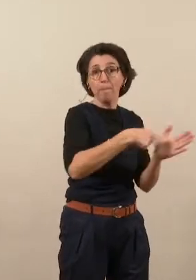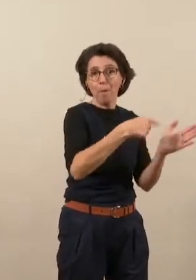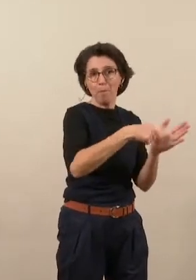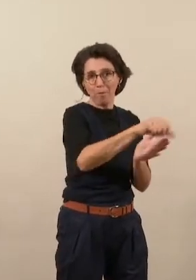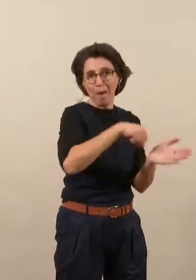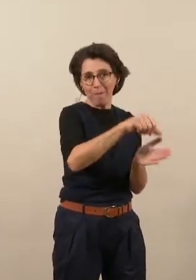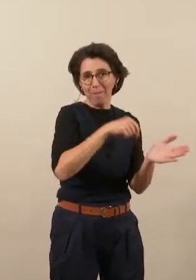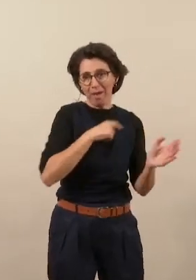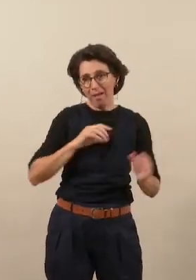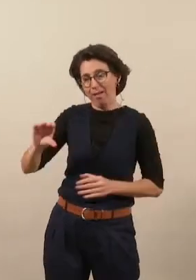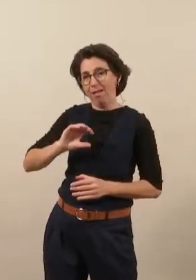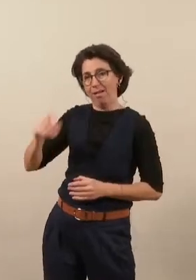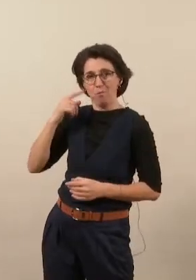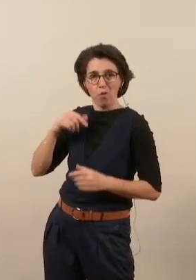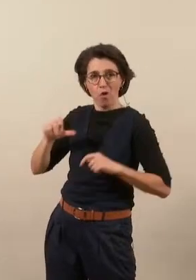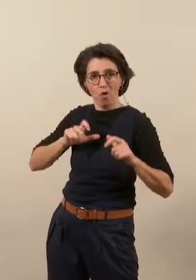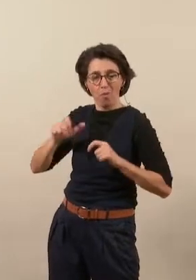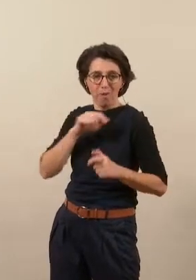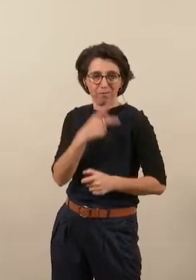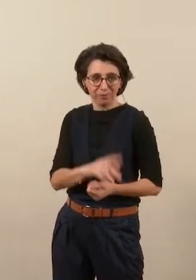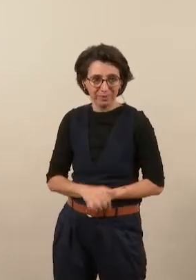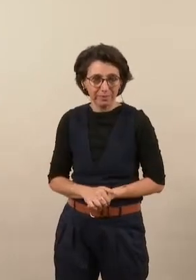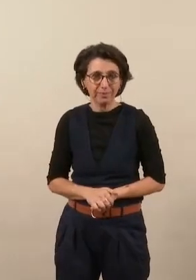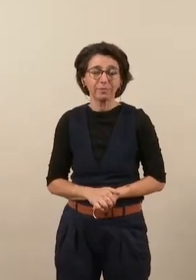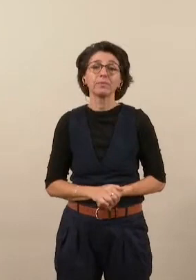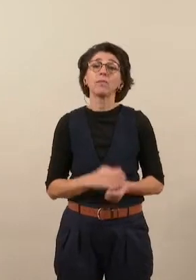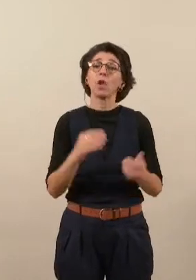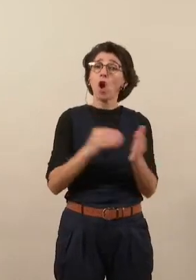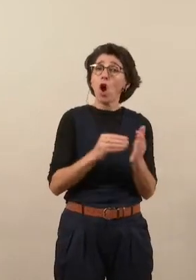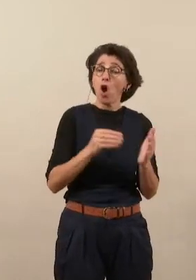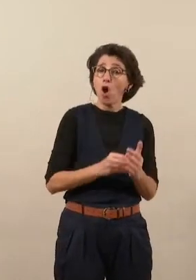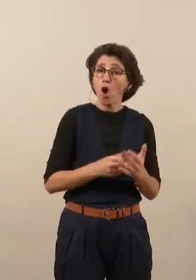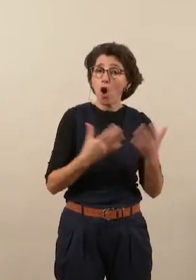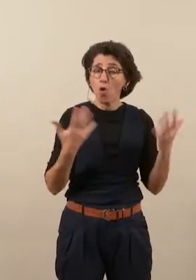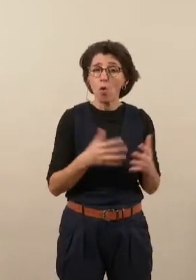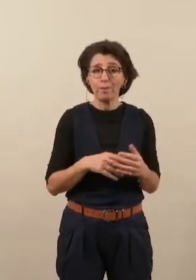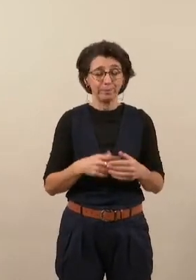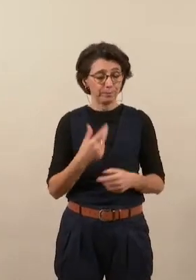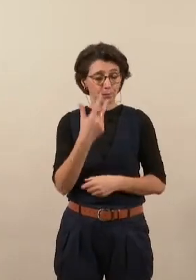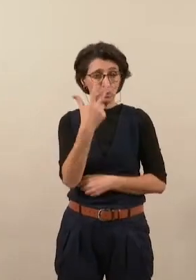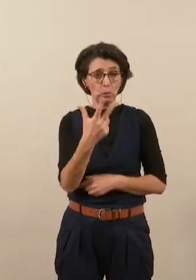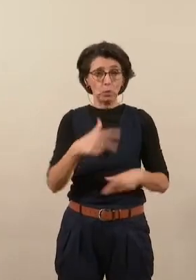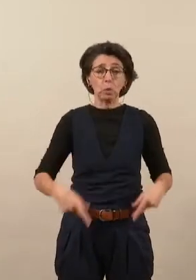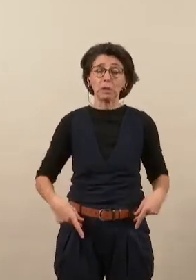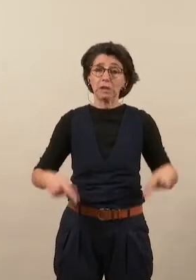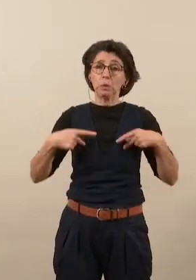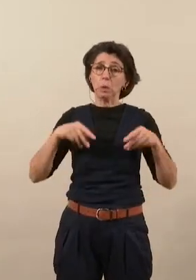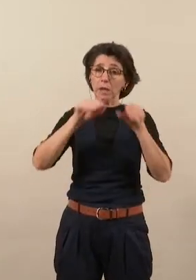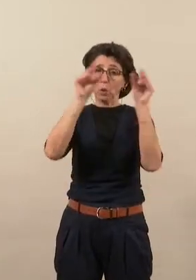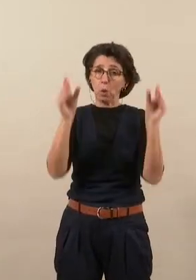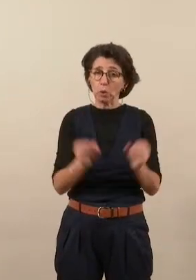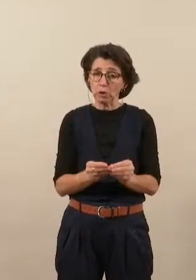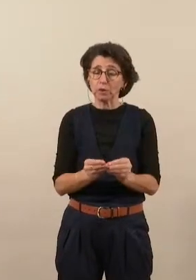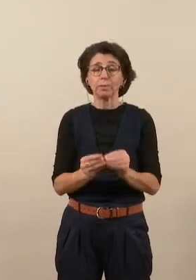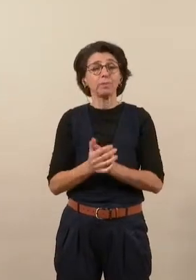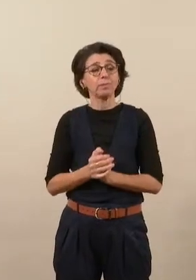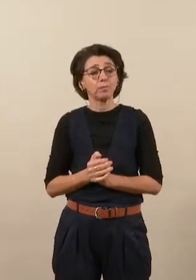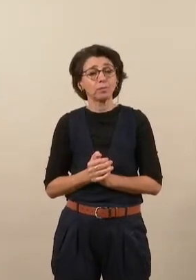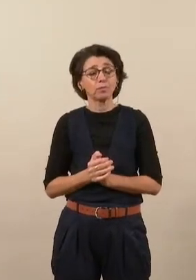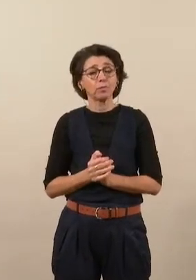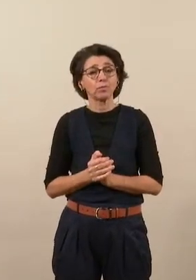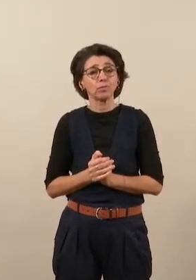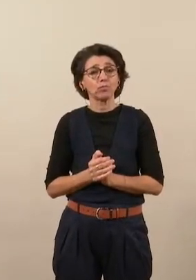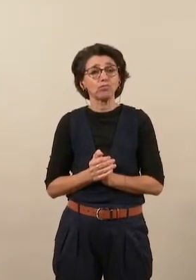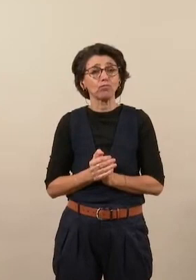autre exemple de votre gabegie ces 3 ateliers donuts qui ont été réalisés auprès de